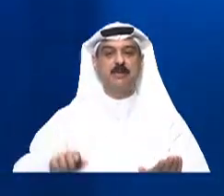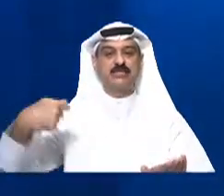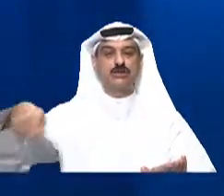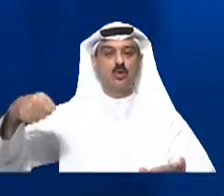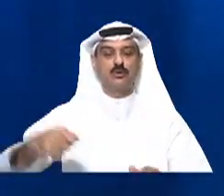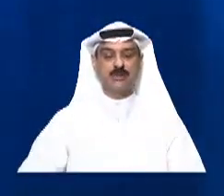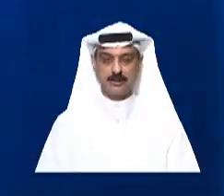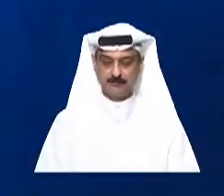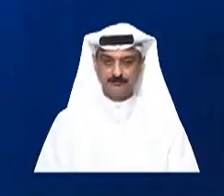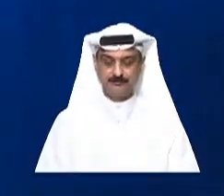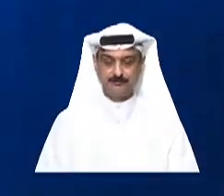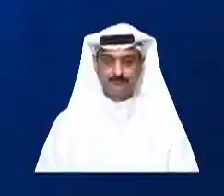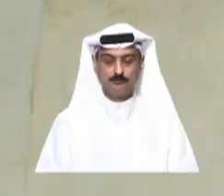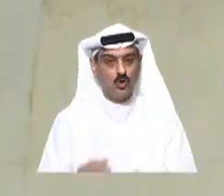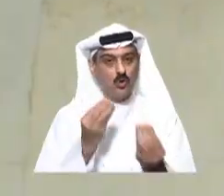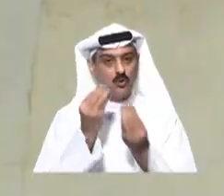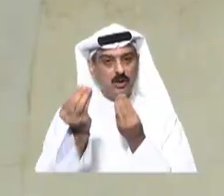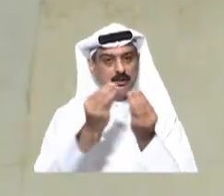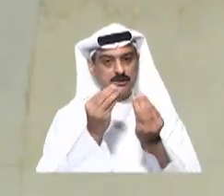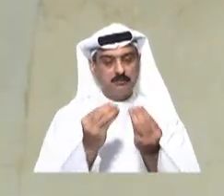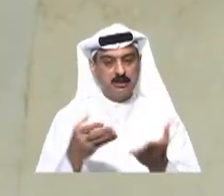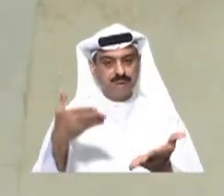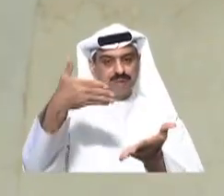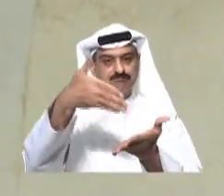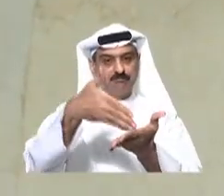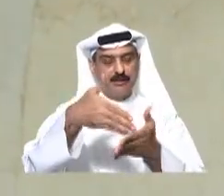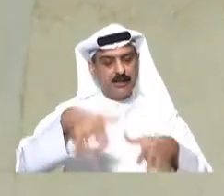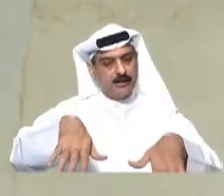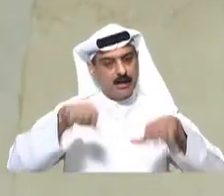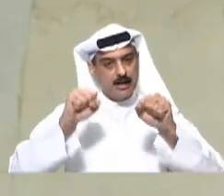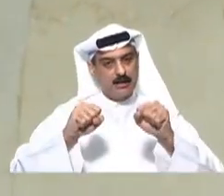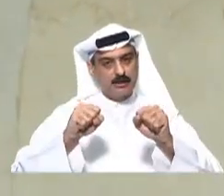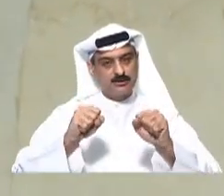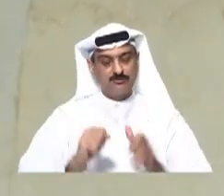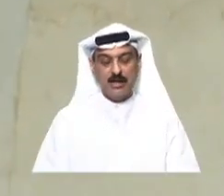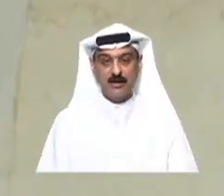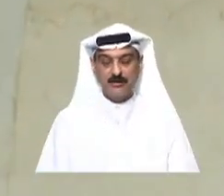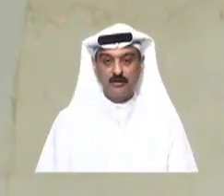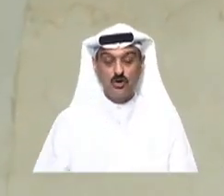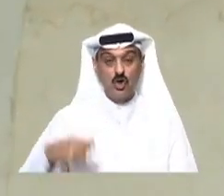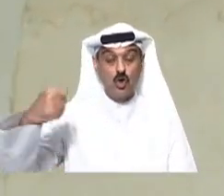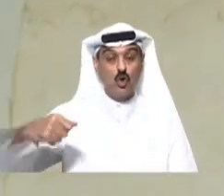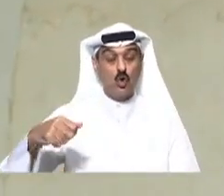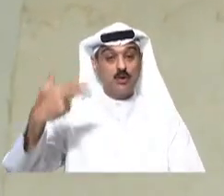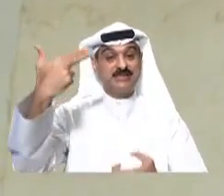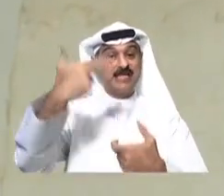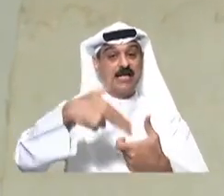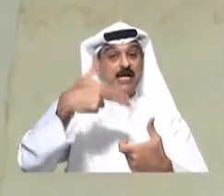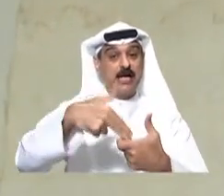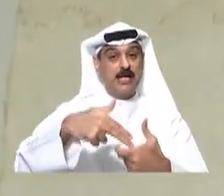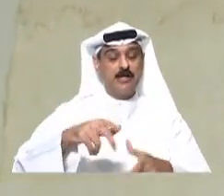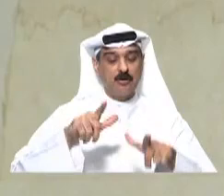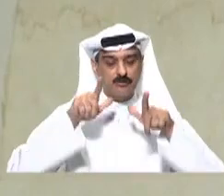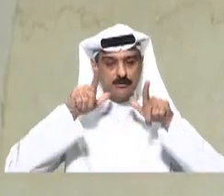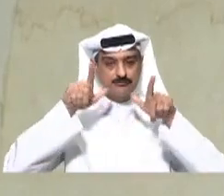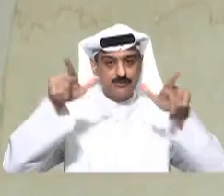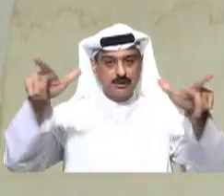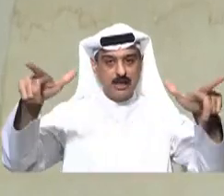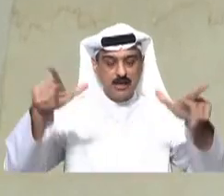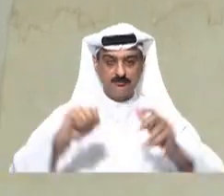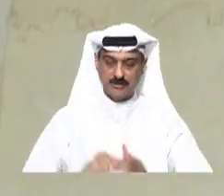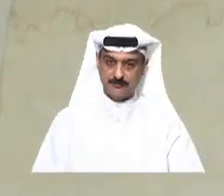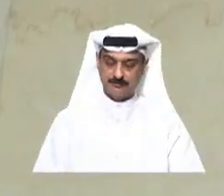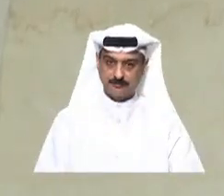الوزراء. وبعد الاجتماع صرح نائب رئيس مجلس الوزراء ووزير النفط ووزير الدولة لشؤون مجلس الوزراء